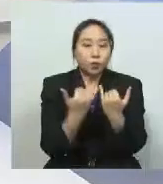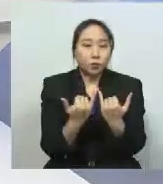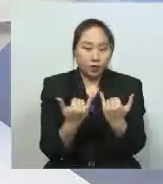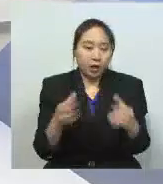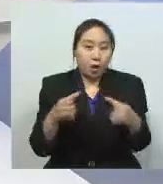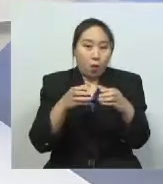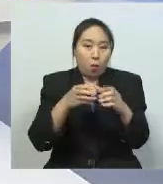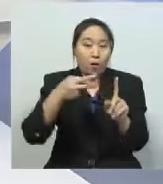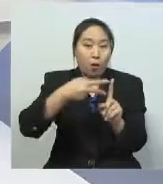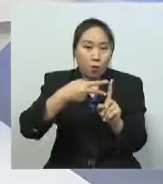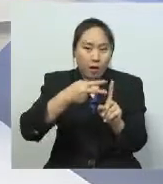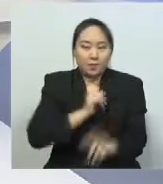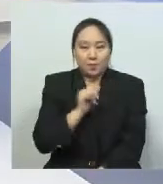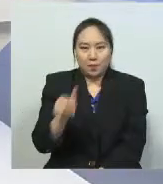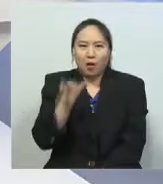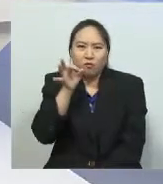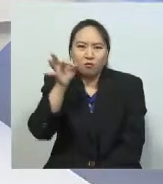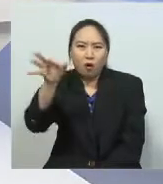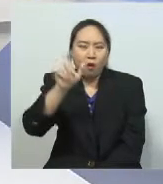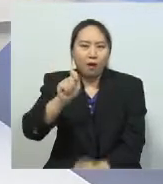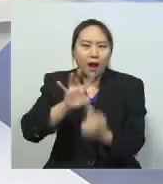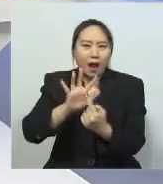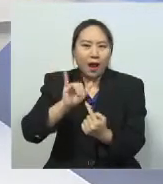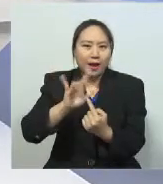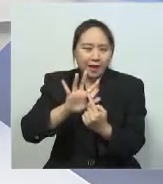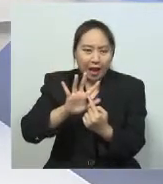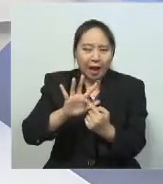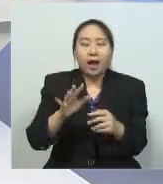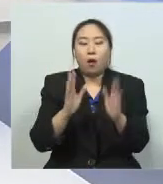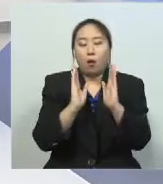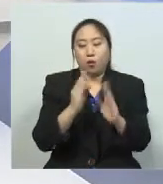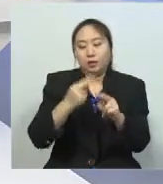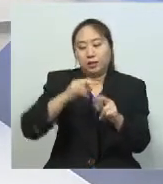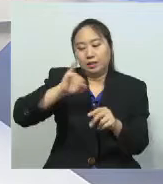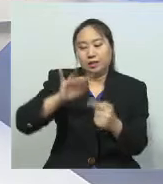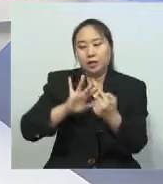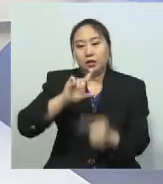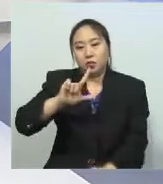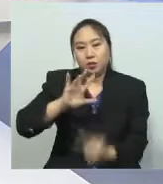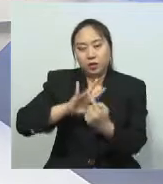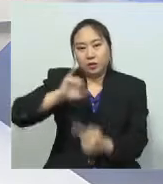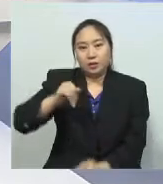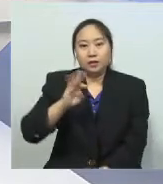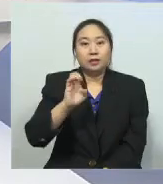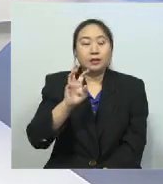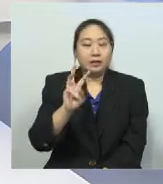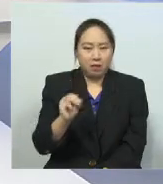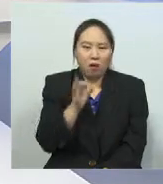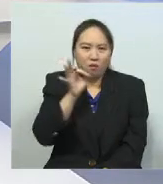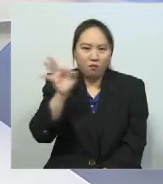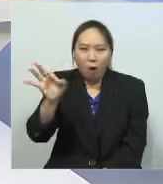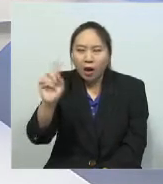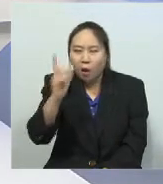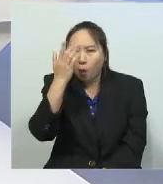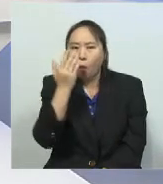ส่วนวันนี้พรรคอนาคตใหม่ก็เดินทางไปยื่นฟ้องคดีอาญาหม่อมเจ้าจุลเจิมยุคลและบรรณาธิการสำนักข่าวทีนิวส์ในข้อหาหมิ่นประมาทด้วย